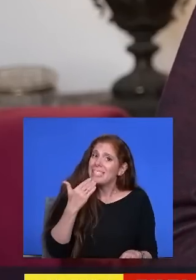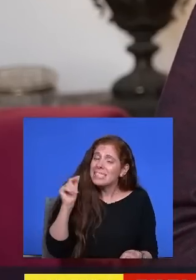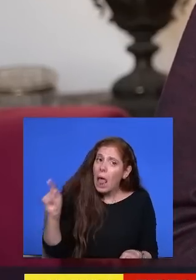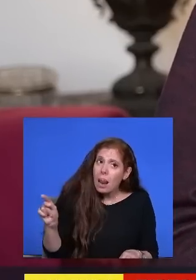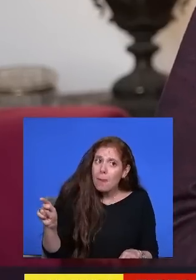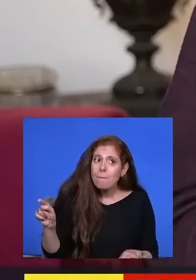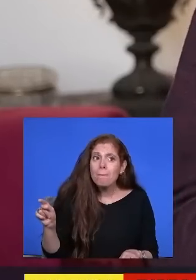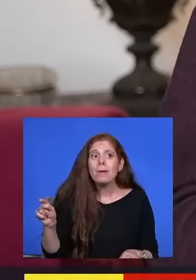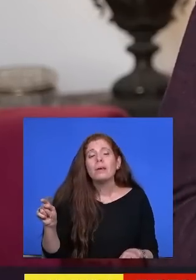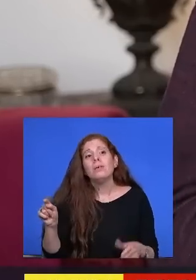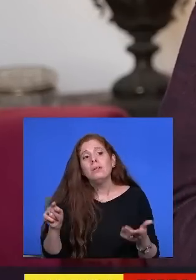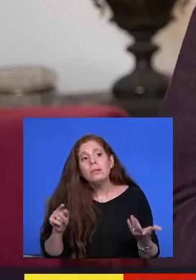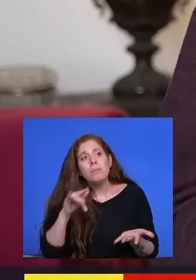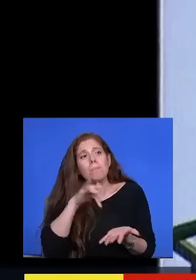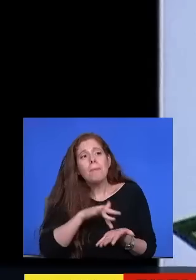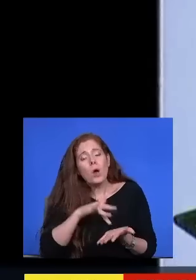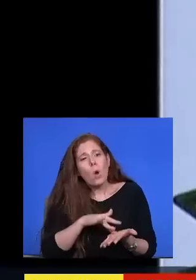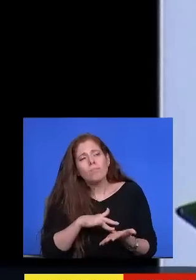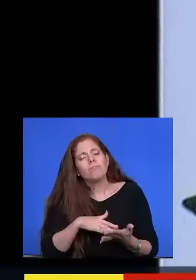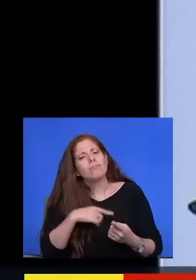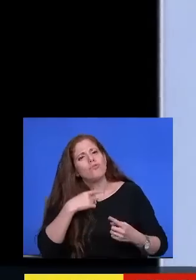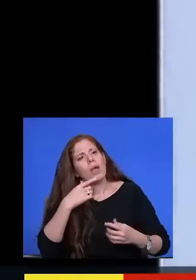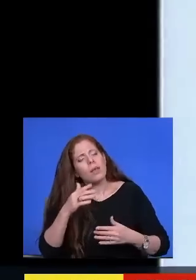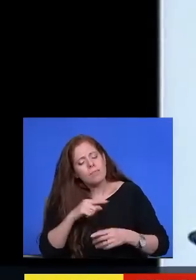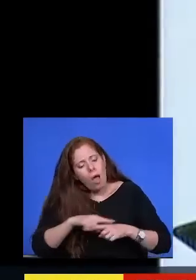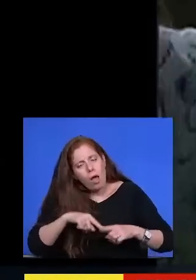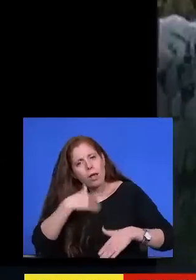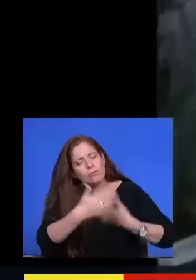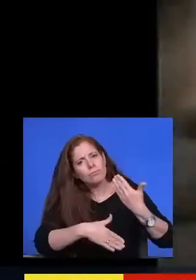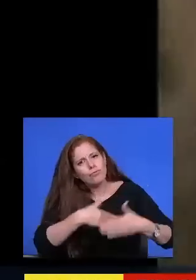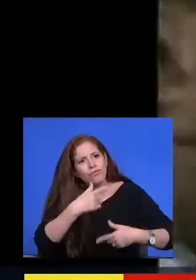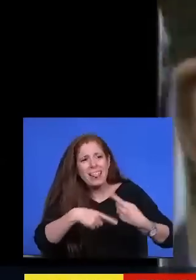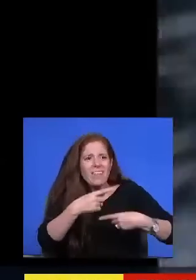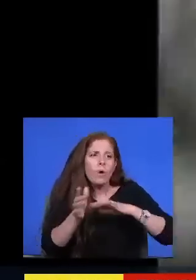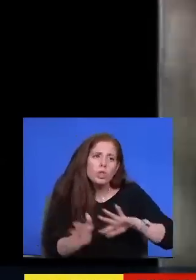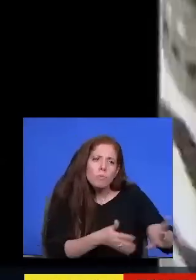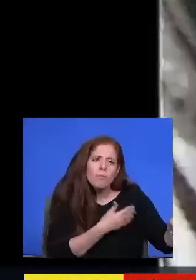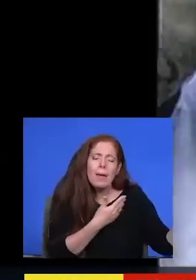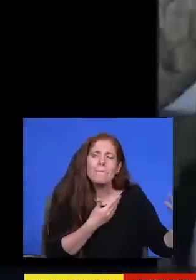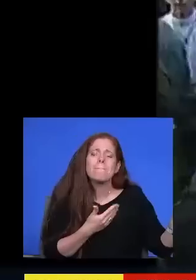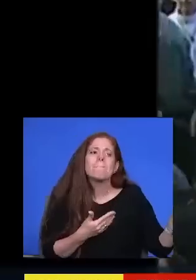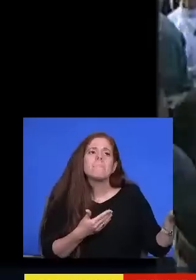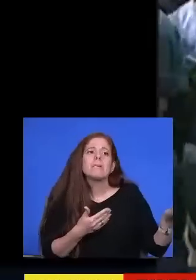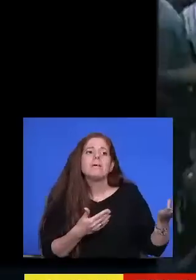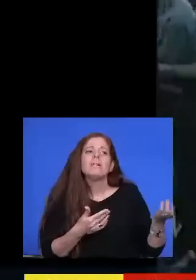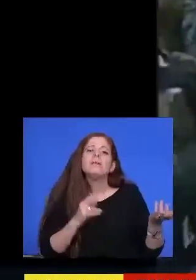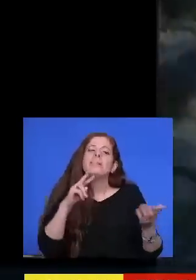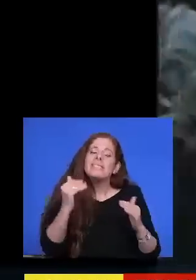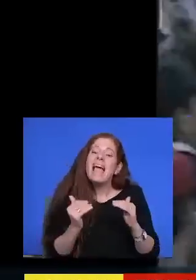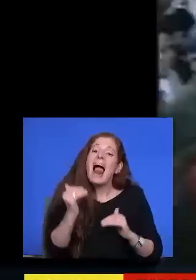الاسرائيلي بدل ما انه يكون في شهر ورا شهر سنه ورا سنه زياده في